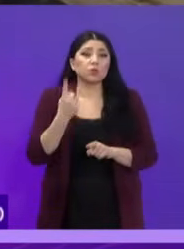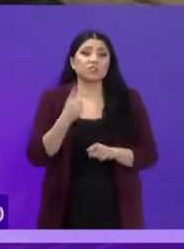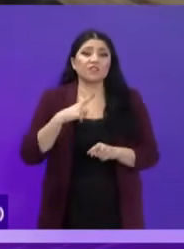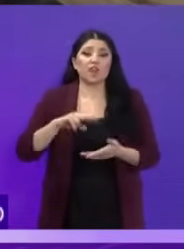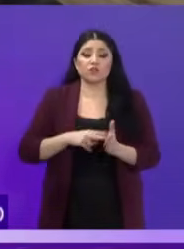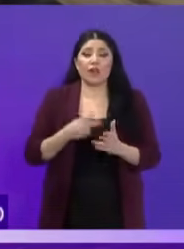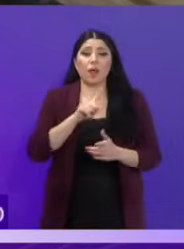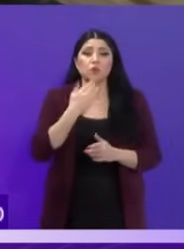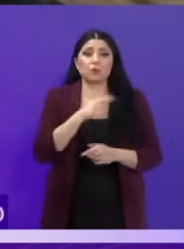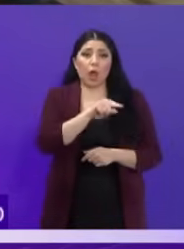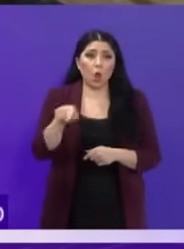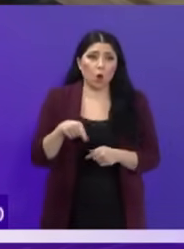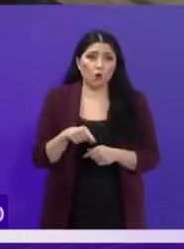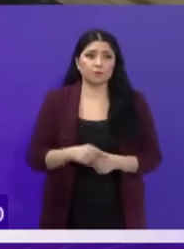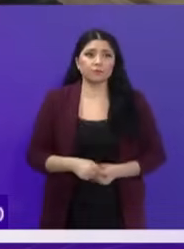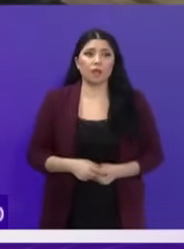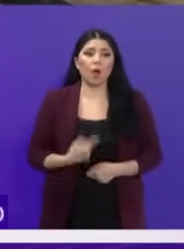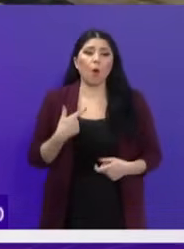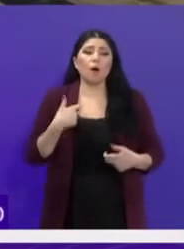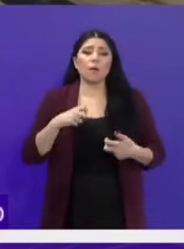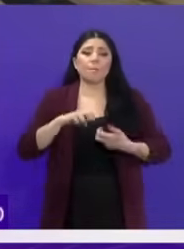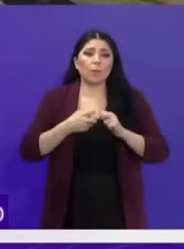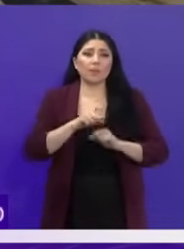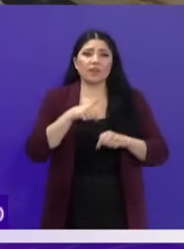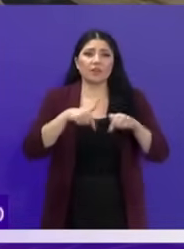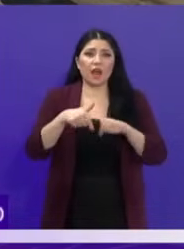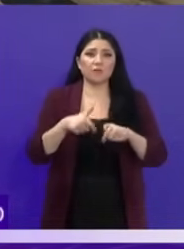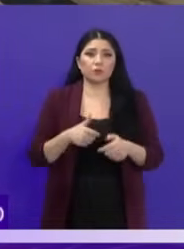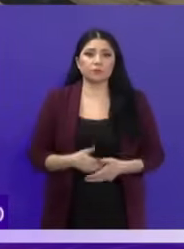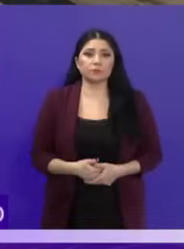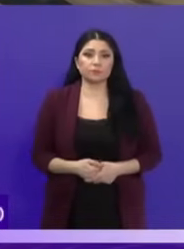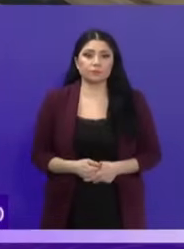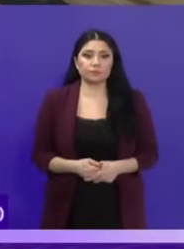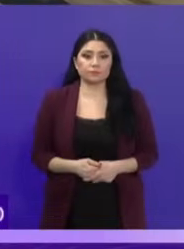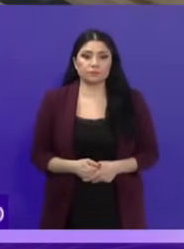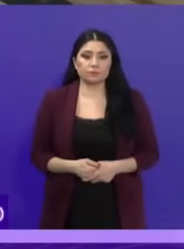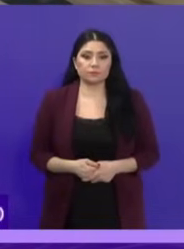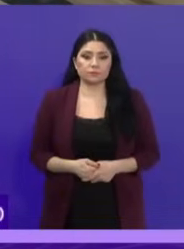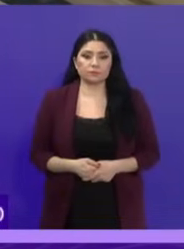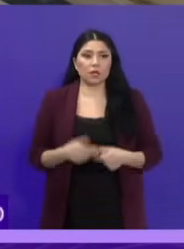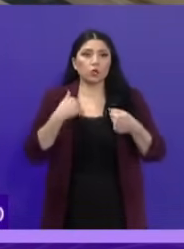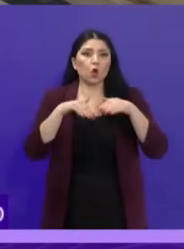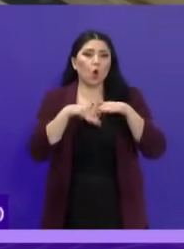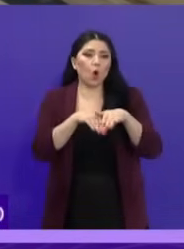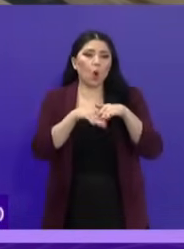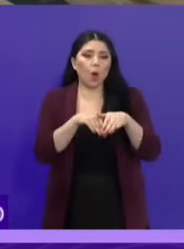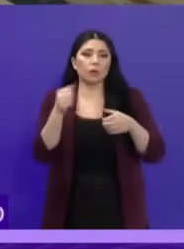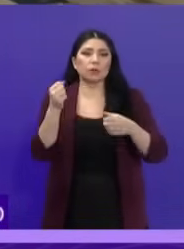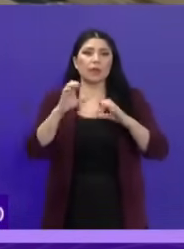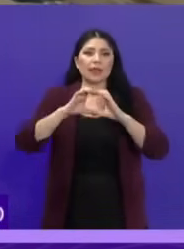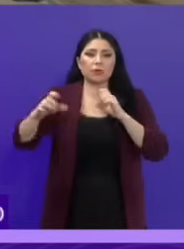dat peste cap traficul, pentru că merg în coloană